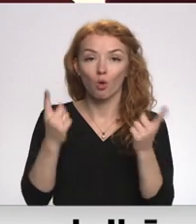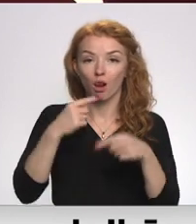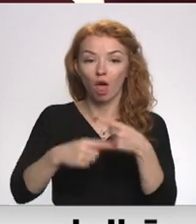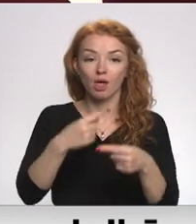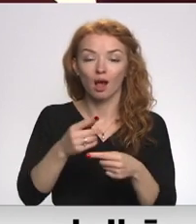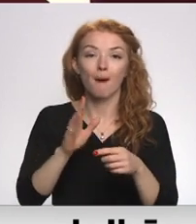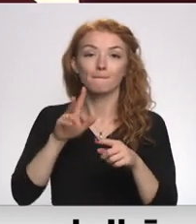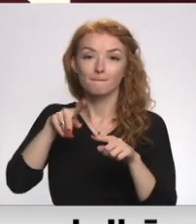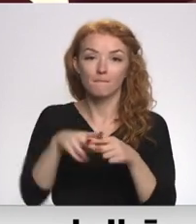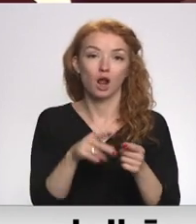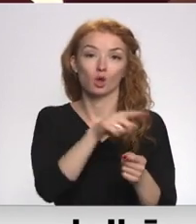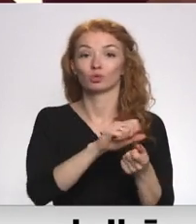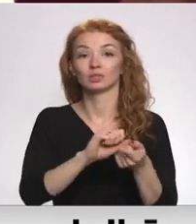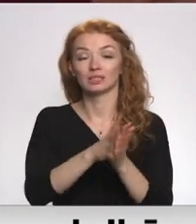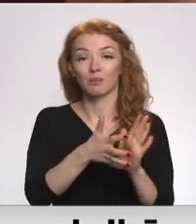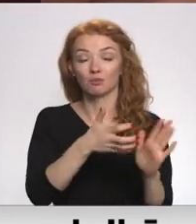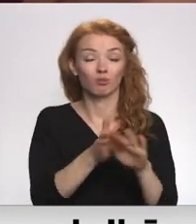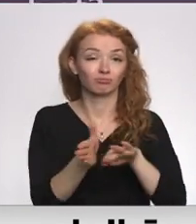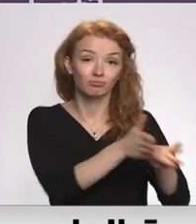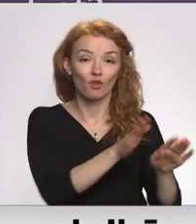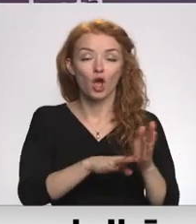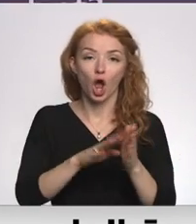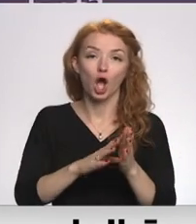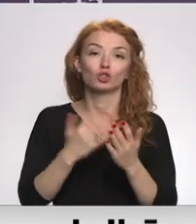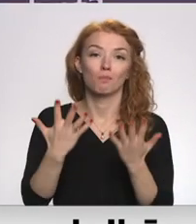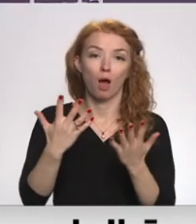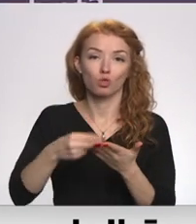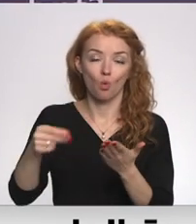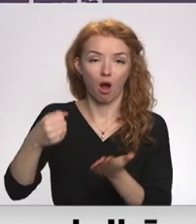iespējams pārtraukt sistēmas izmantošanu un atgriezties pie manuālas